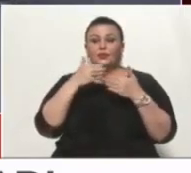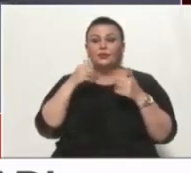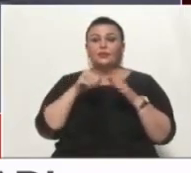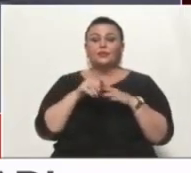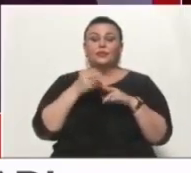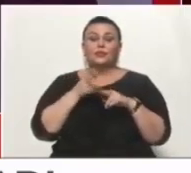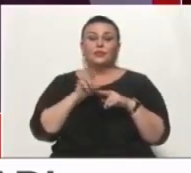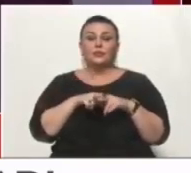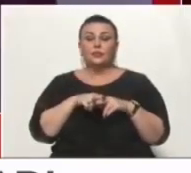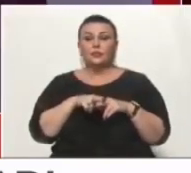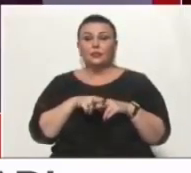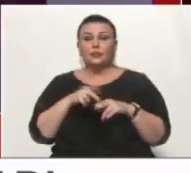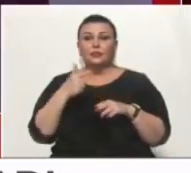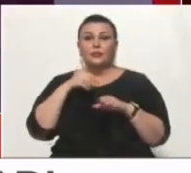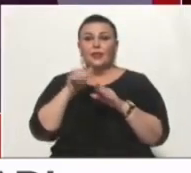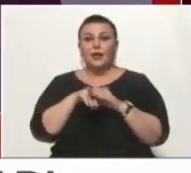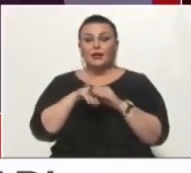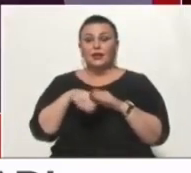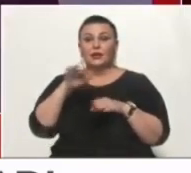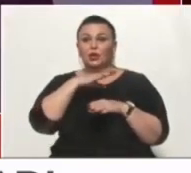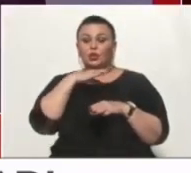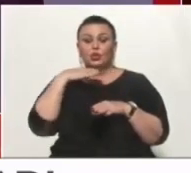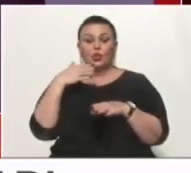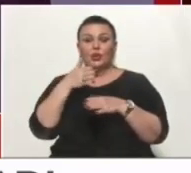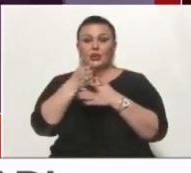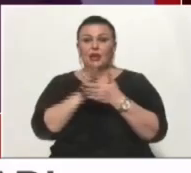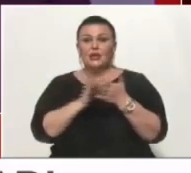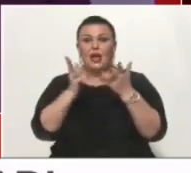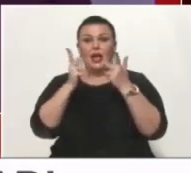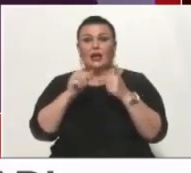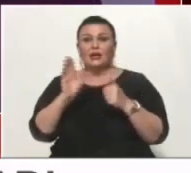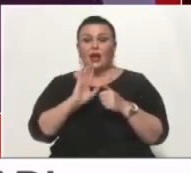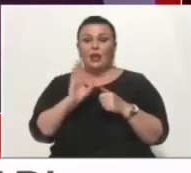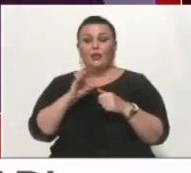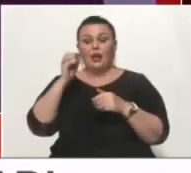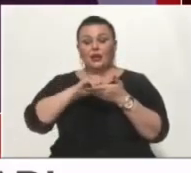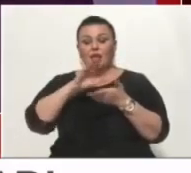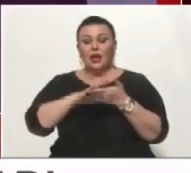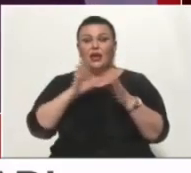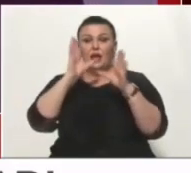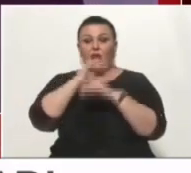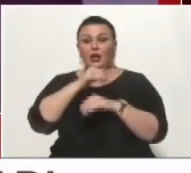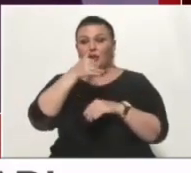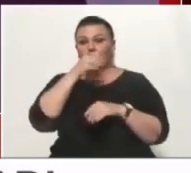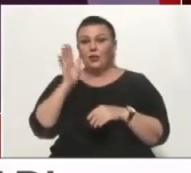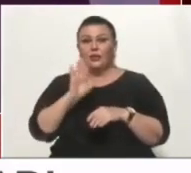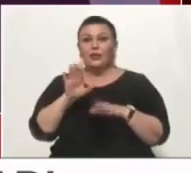və buna görə də səslərin çox hissəsi hesablanmadı, qeydə alına bilmədi.